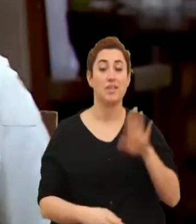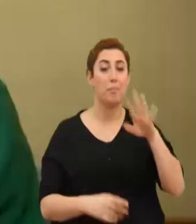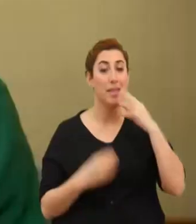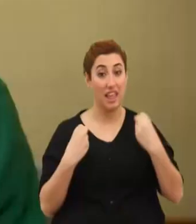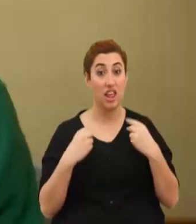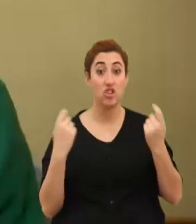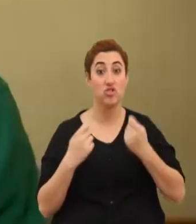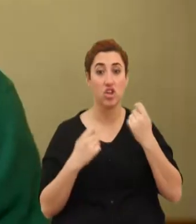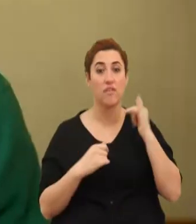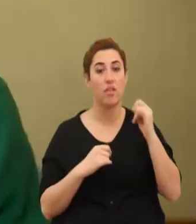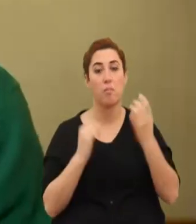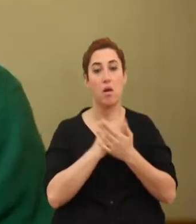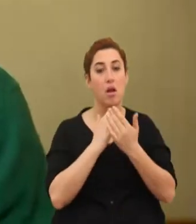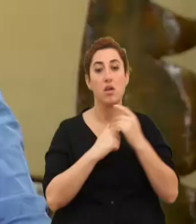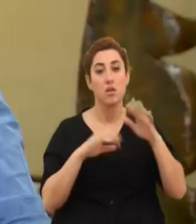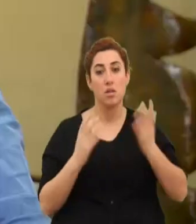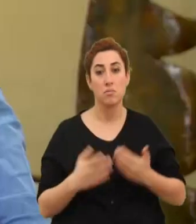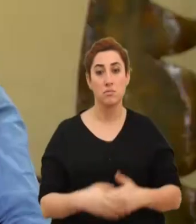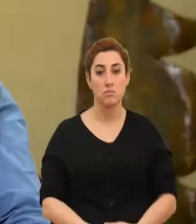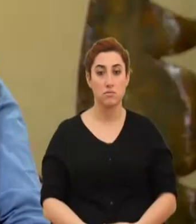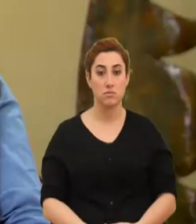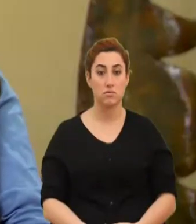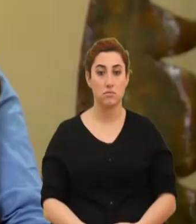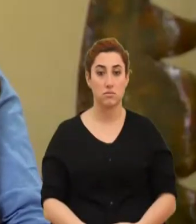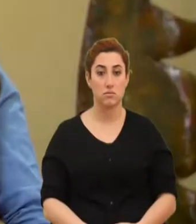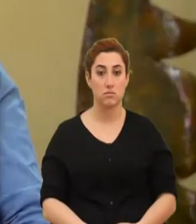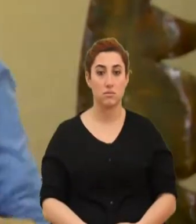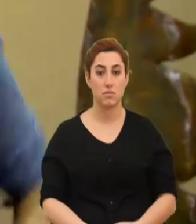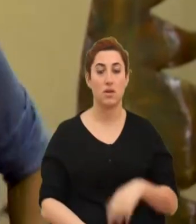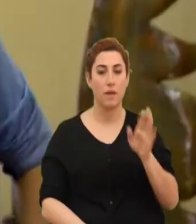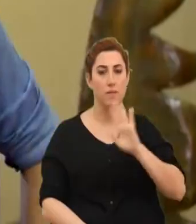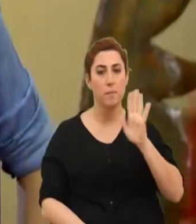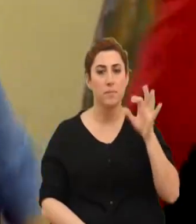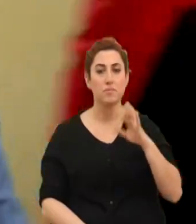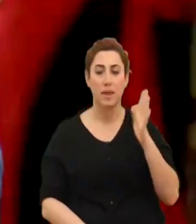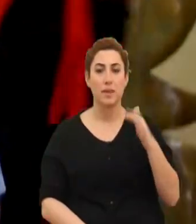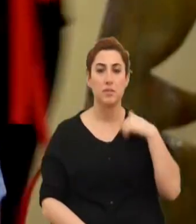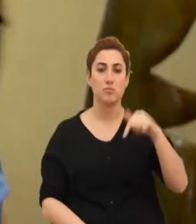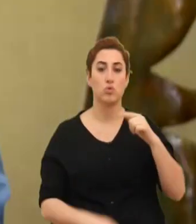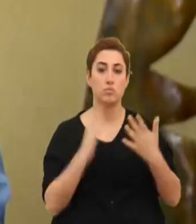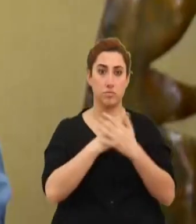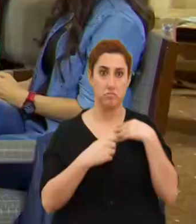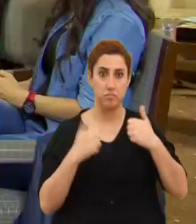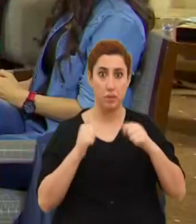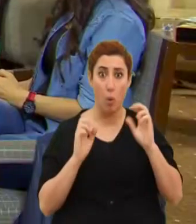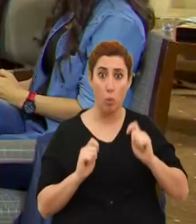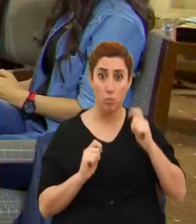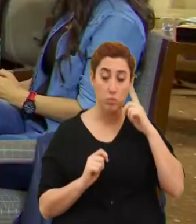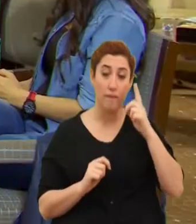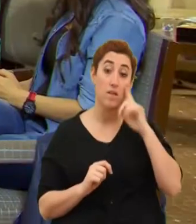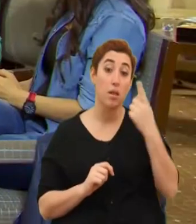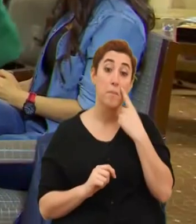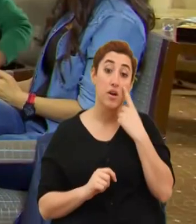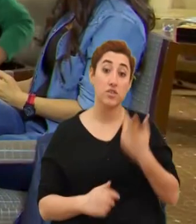iyi çalışırsak fena para da kazanılmıyor yani. Ya tamam da şimdi peki biz bunu başarabilir miyiz dersin?